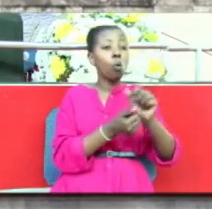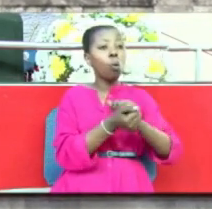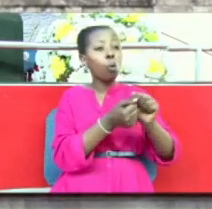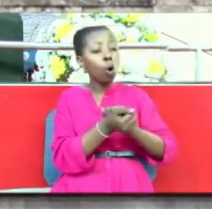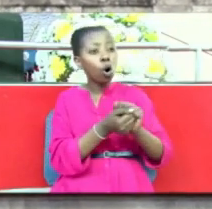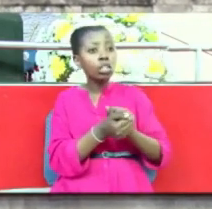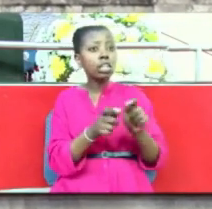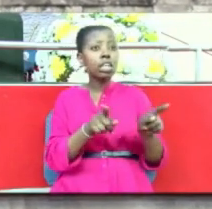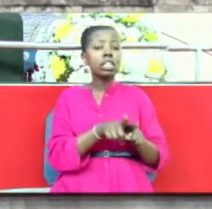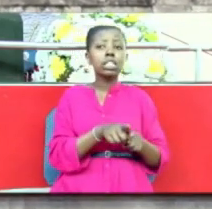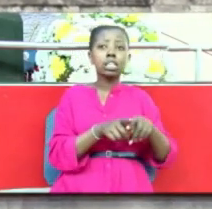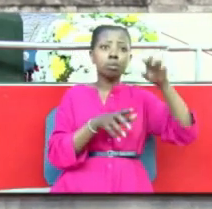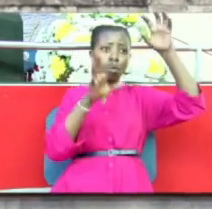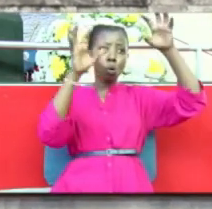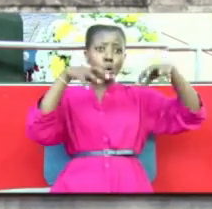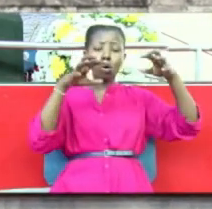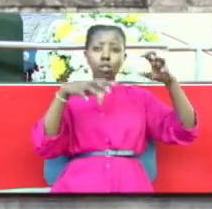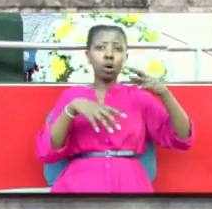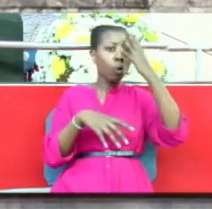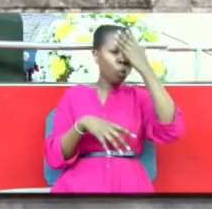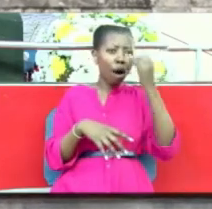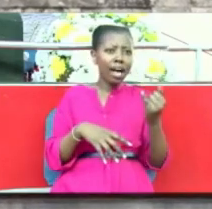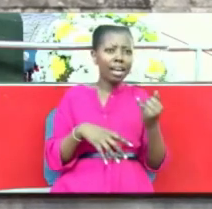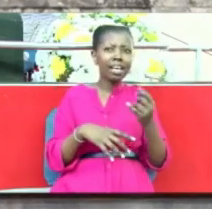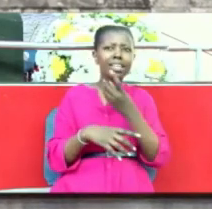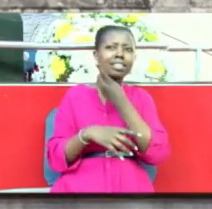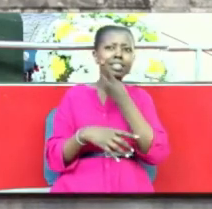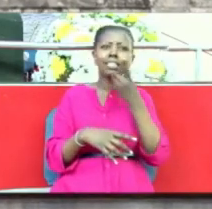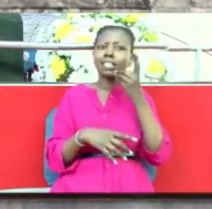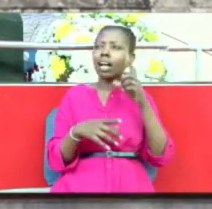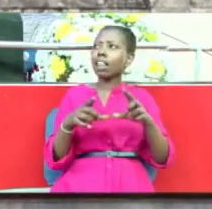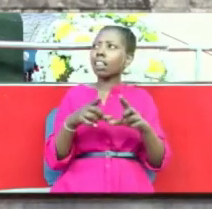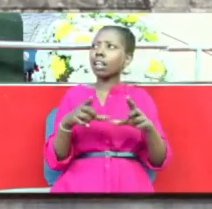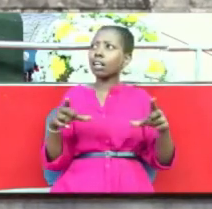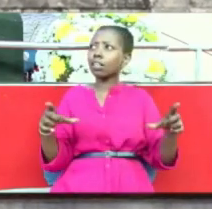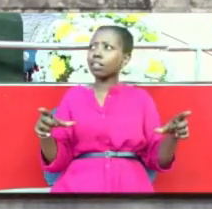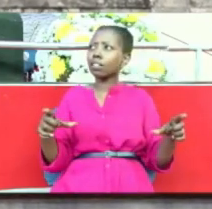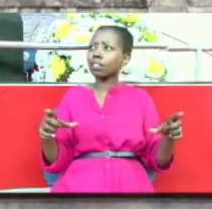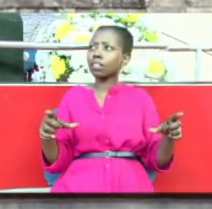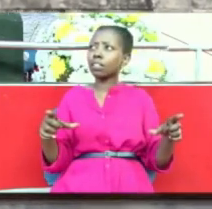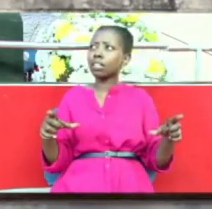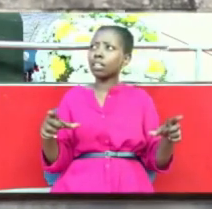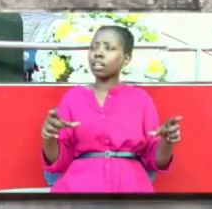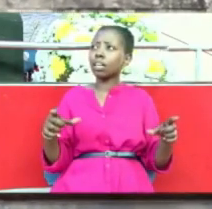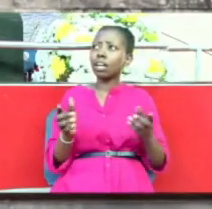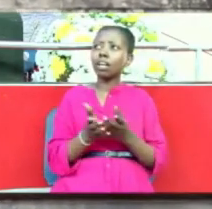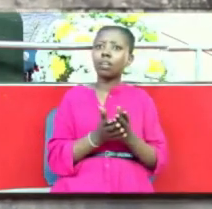anapigwa na maji kwa sababu ni jangwa. I'm saying ni jangwa. Alafu maziwa inatolewa pale